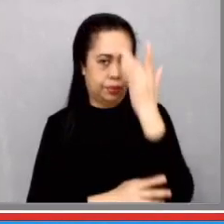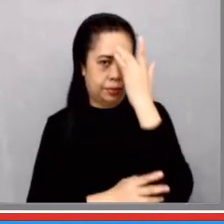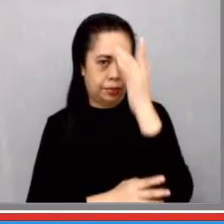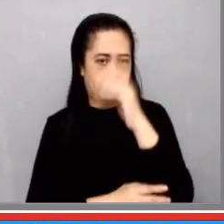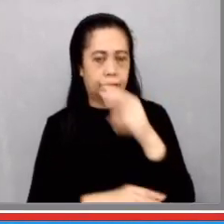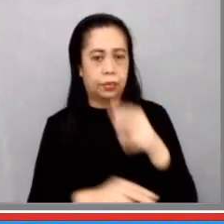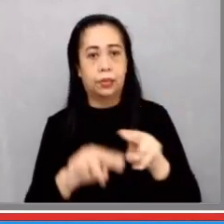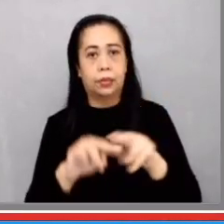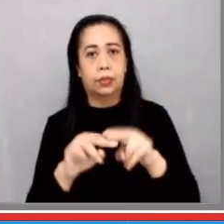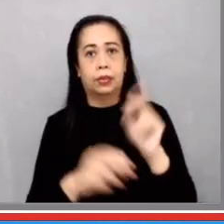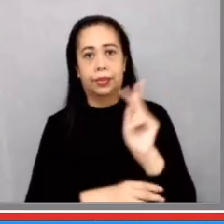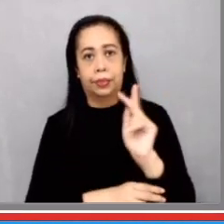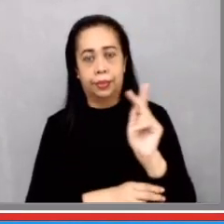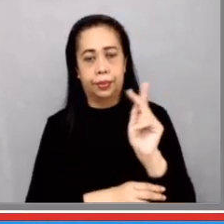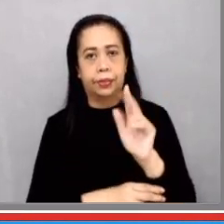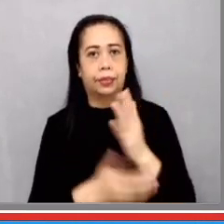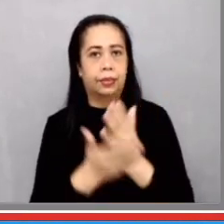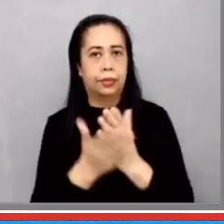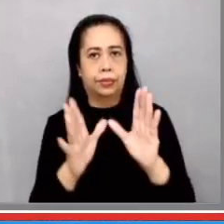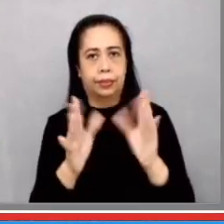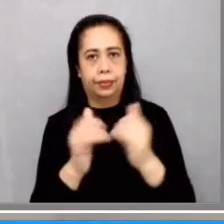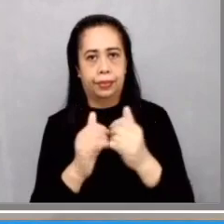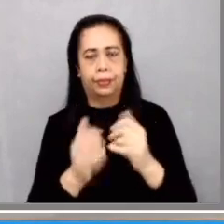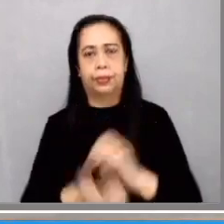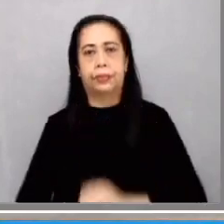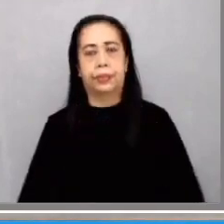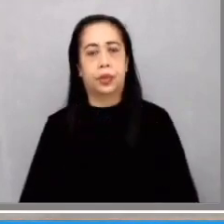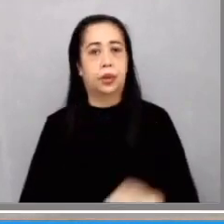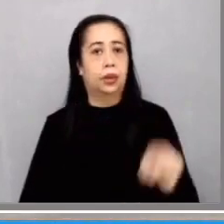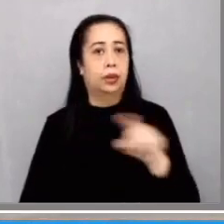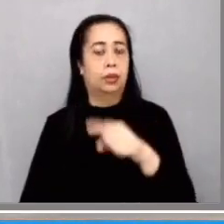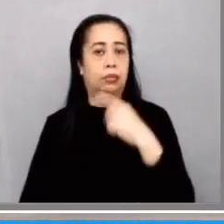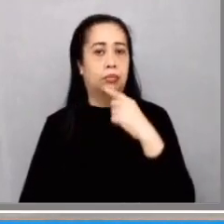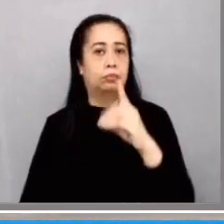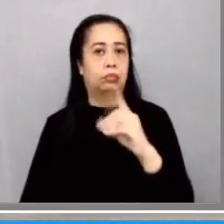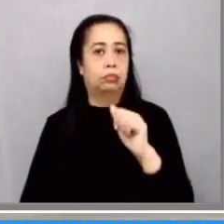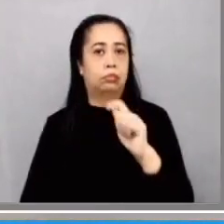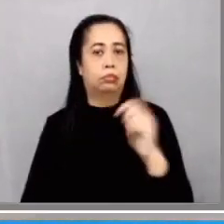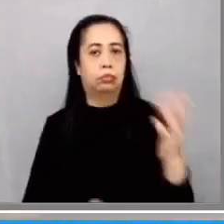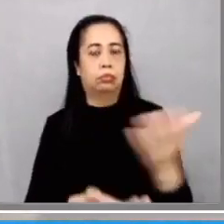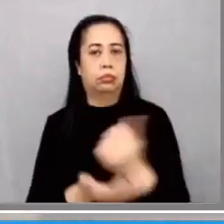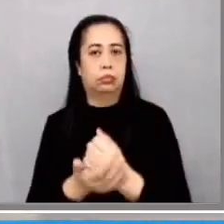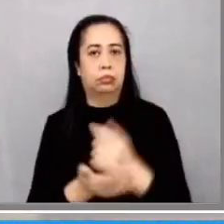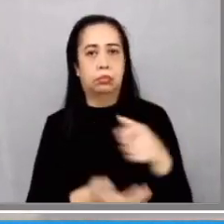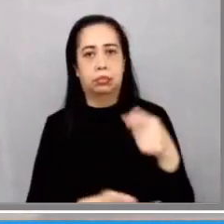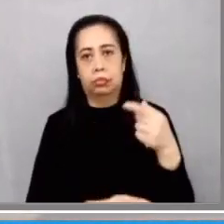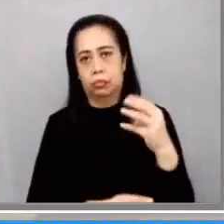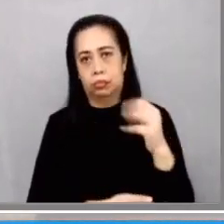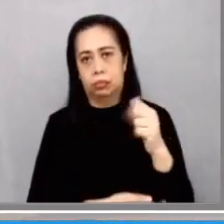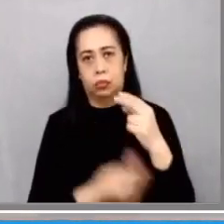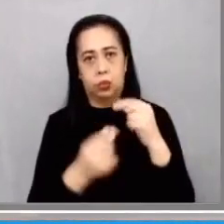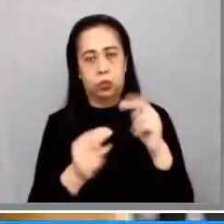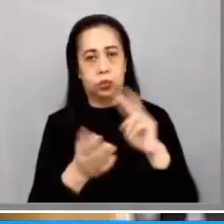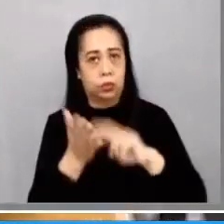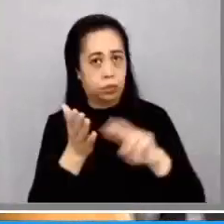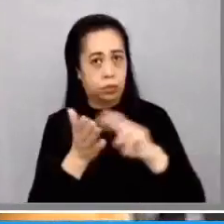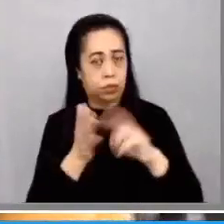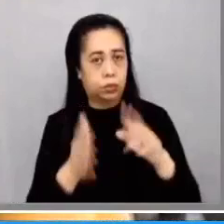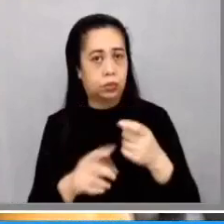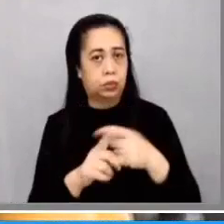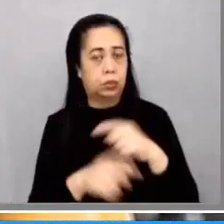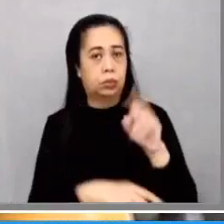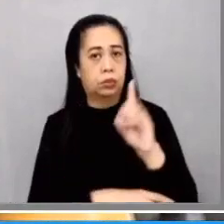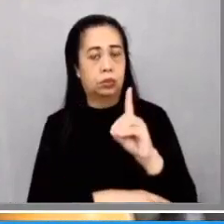sa kerosene ang ilang kumpanya. Ayon sa datos na nakuha ng GMA Integrated News Research mula sa Department of